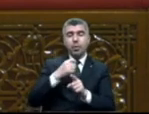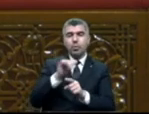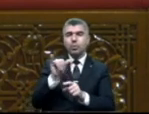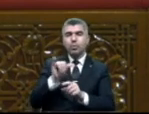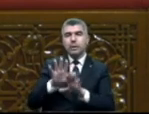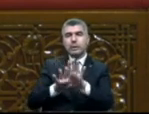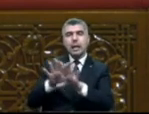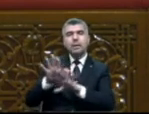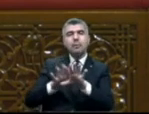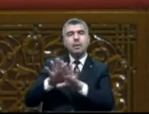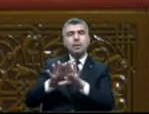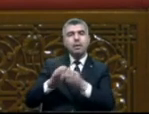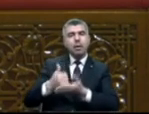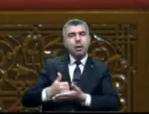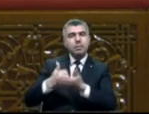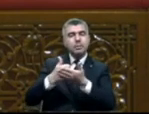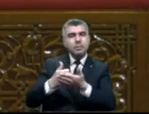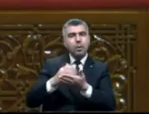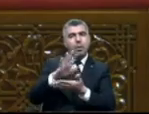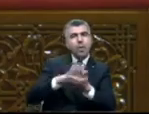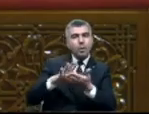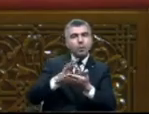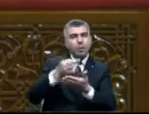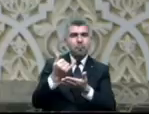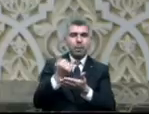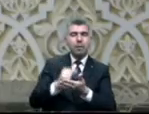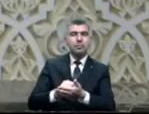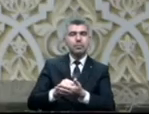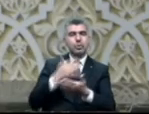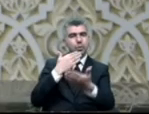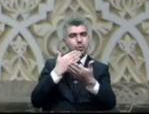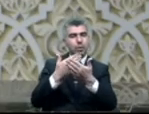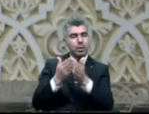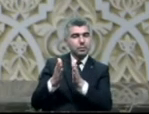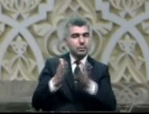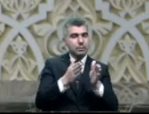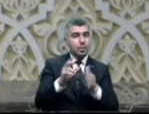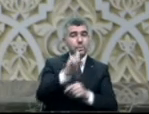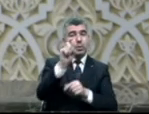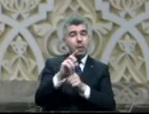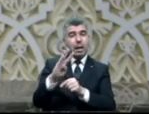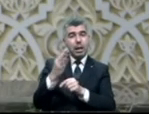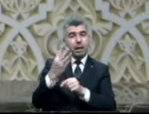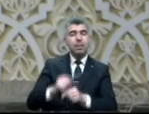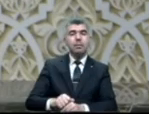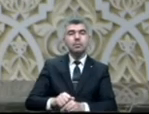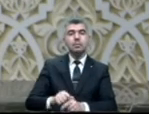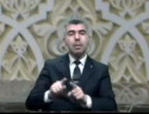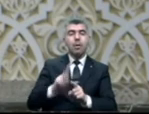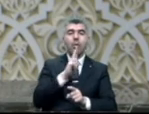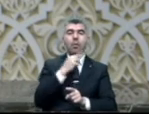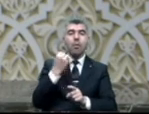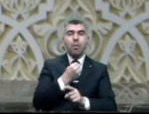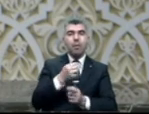التدابير التي تعتزمون القيام بها لكي تمر هذه العملية في أحسن الظروف؟ شكرا سي خليل. السؤال الرابع عنوانه استعداد الحكومة